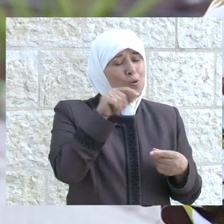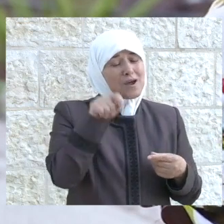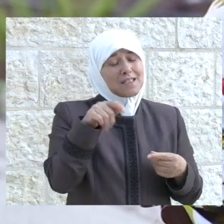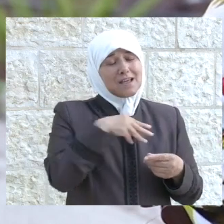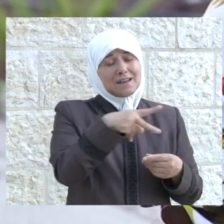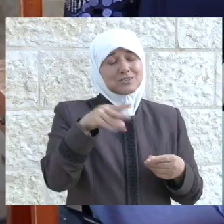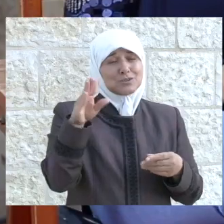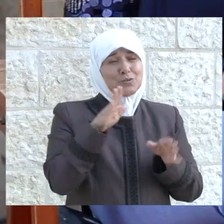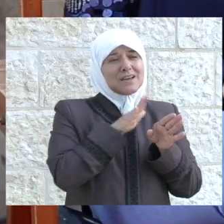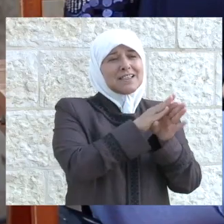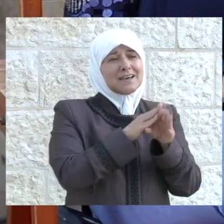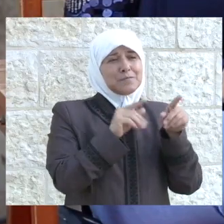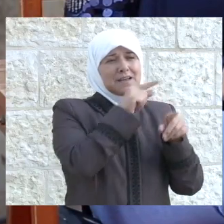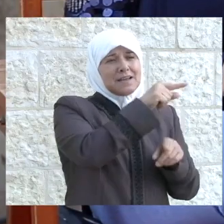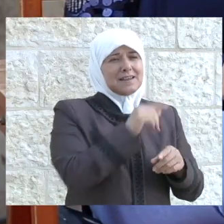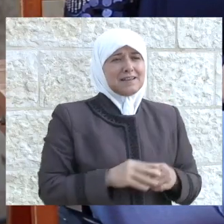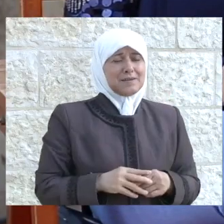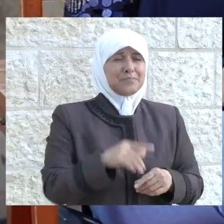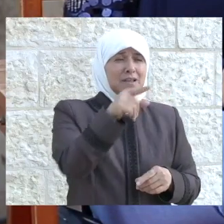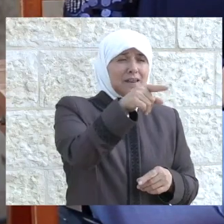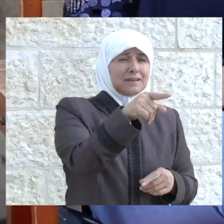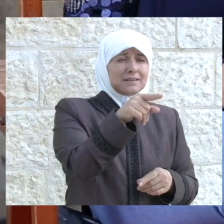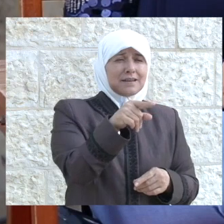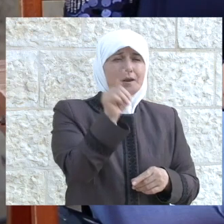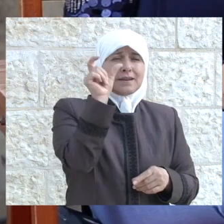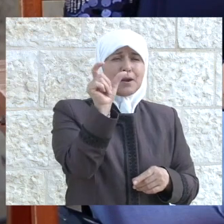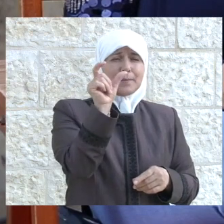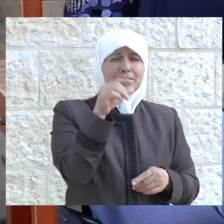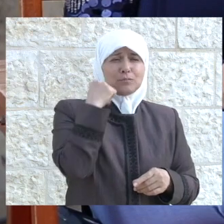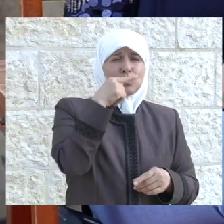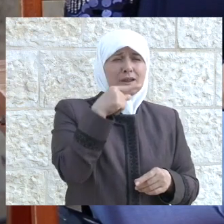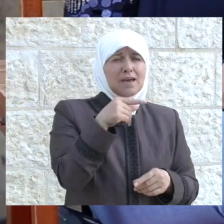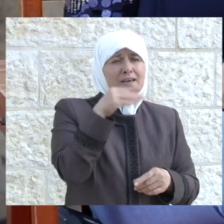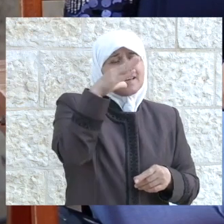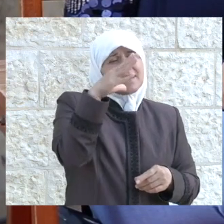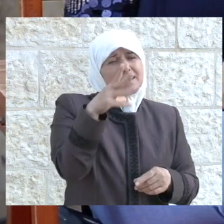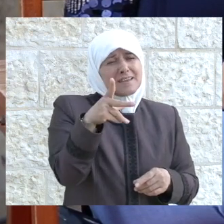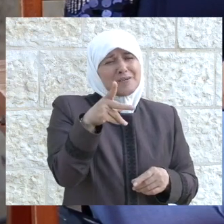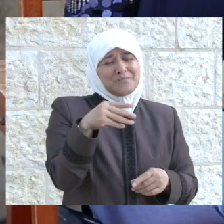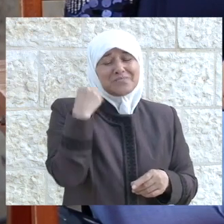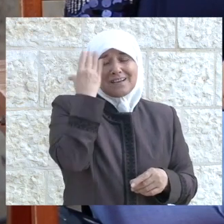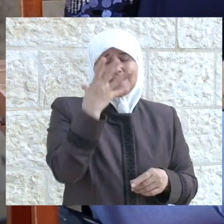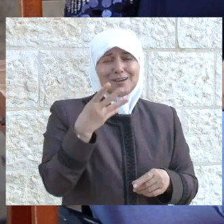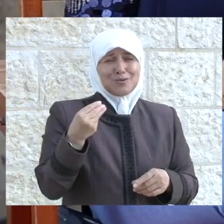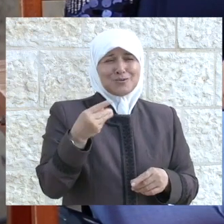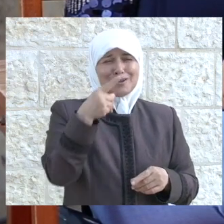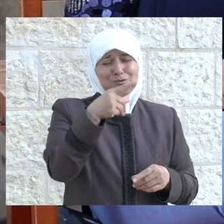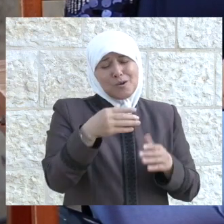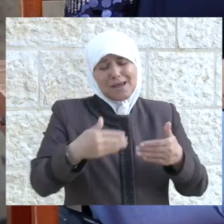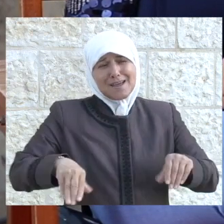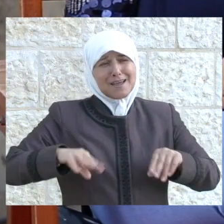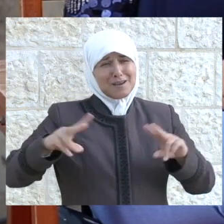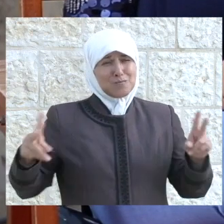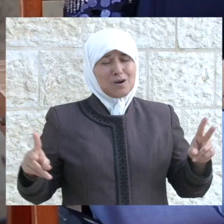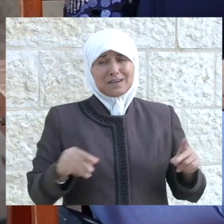كمان. قديش حلو انه يكونوا لما احنا بنكون كذوي الهمم او في برنامج ذوي الهمم بنوصل